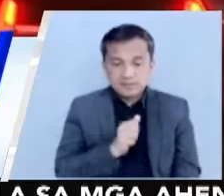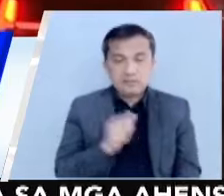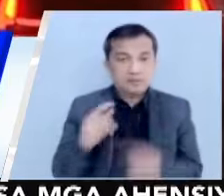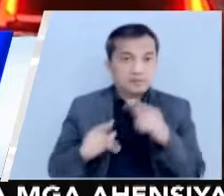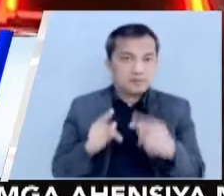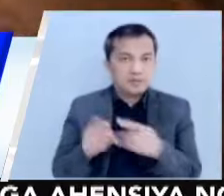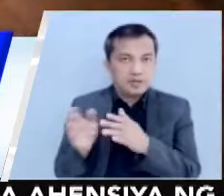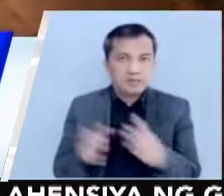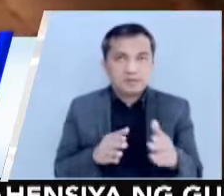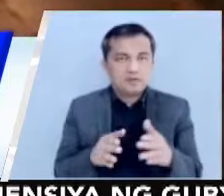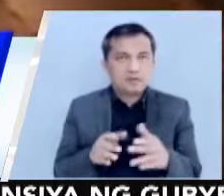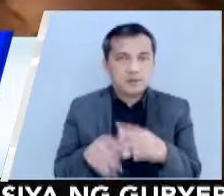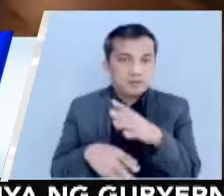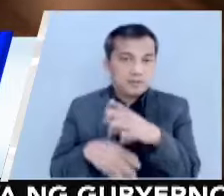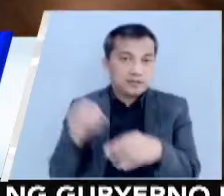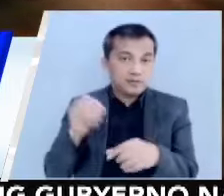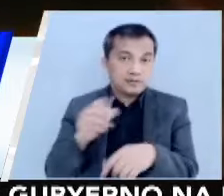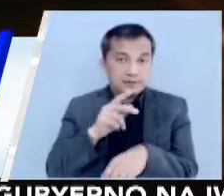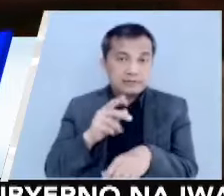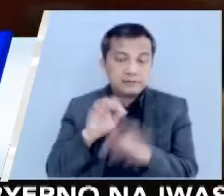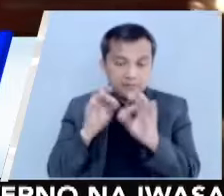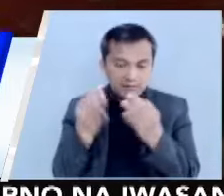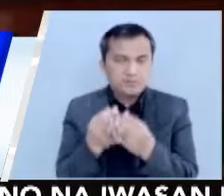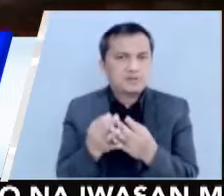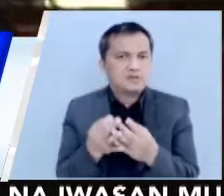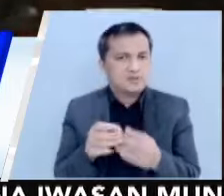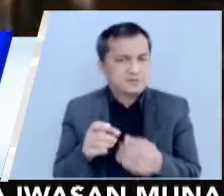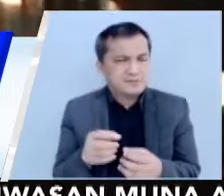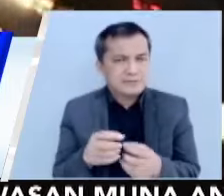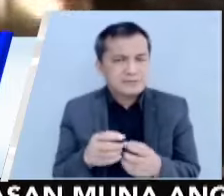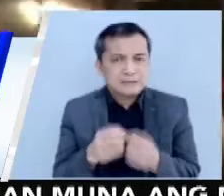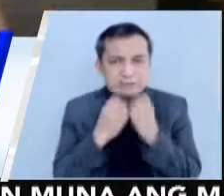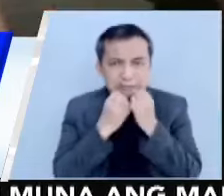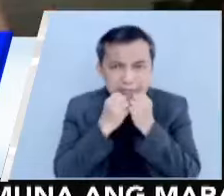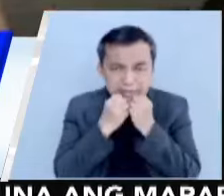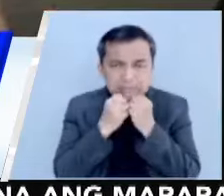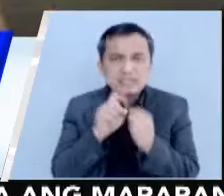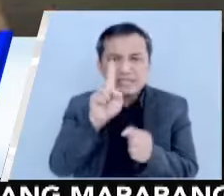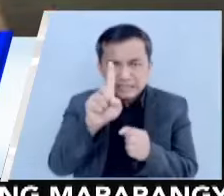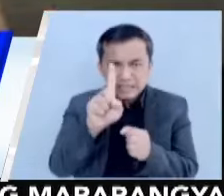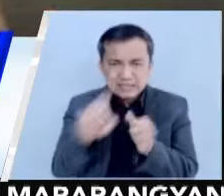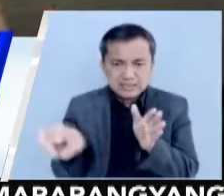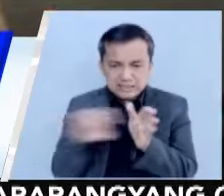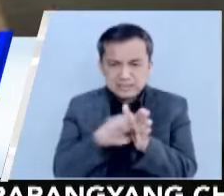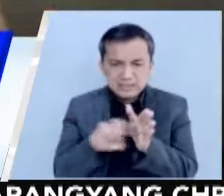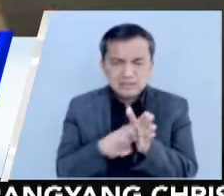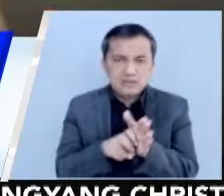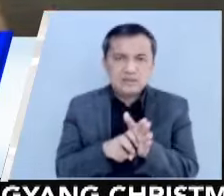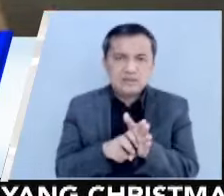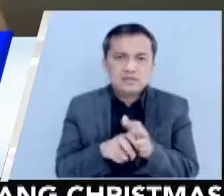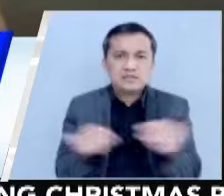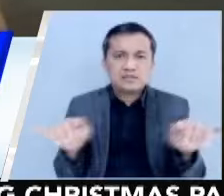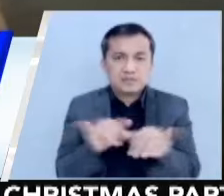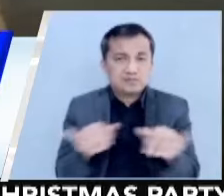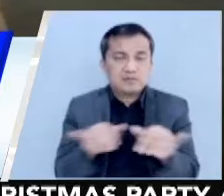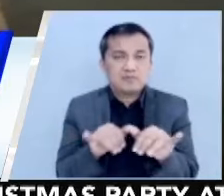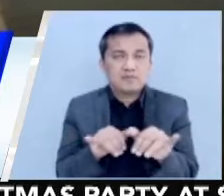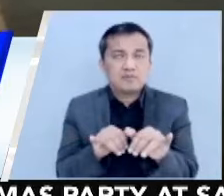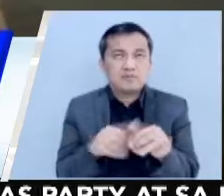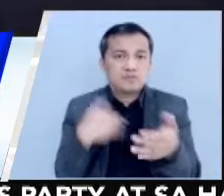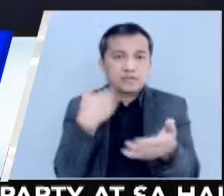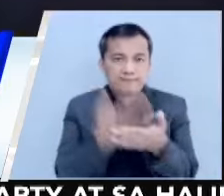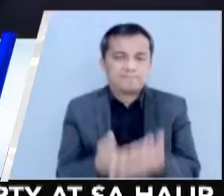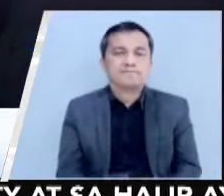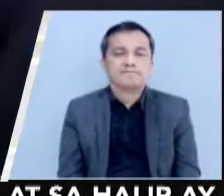lakad ng pamilya at hanggang maaari, mag-isang sasakyan na lang kung pare-pareho lang din naman ang